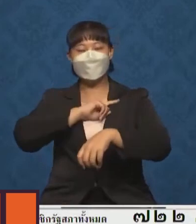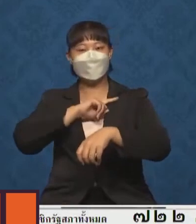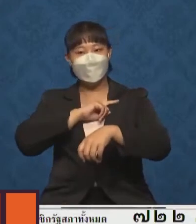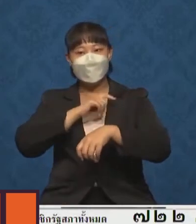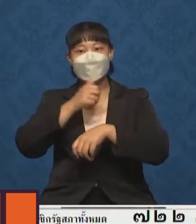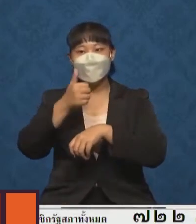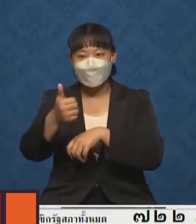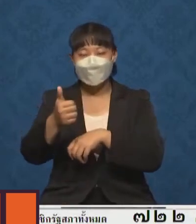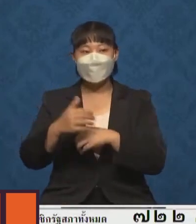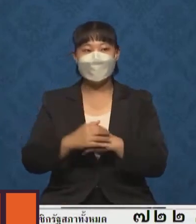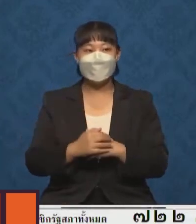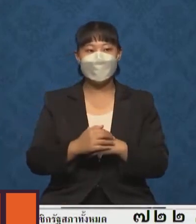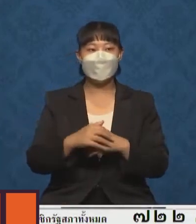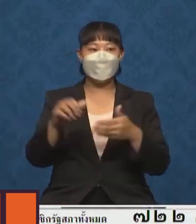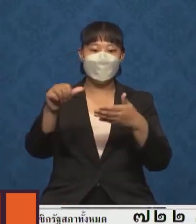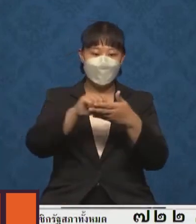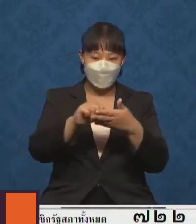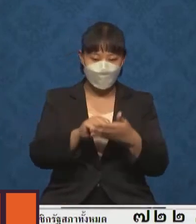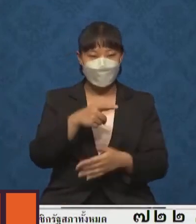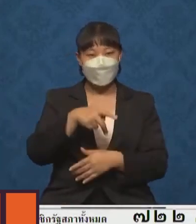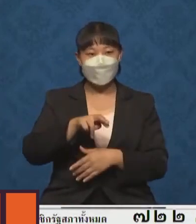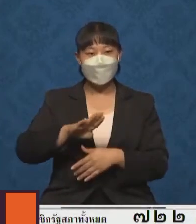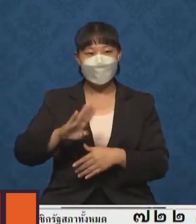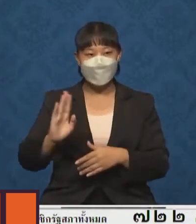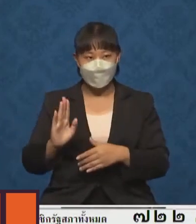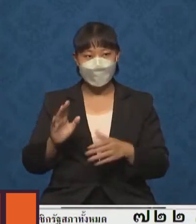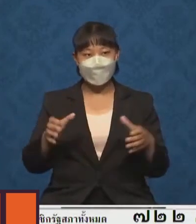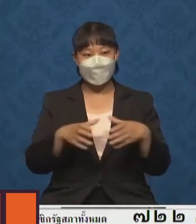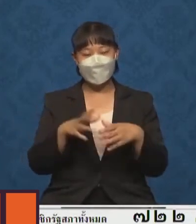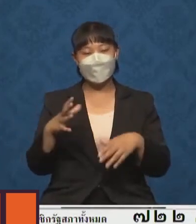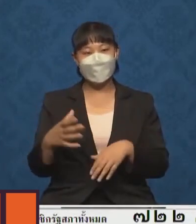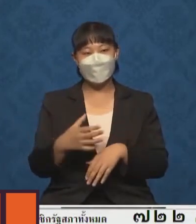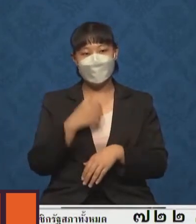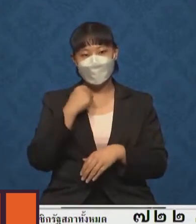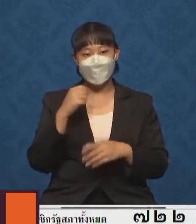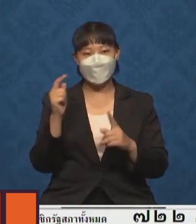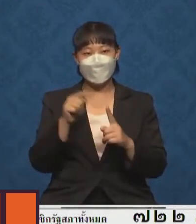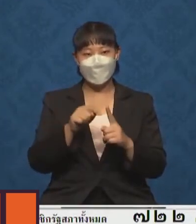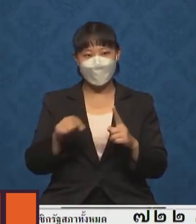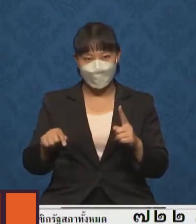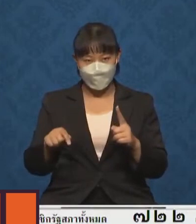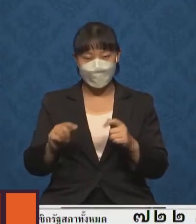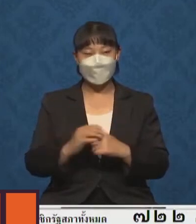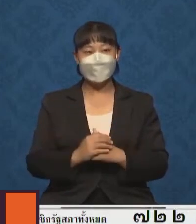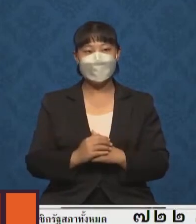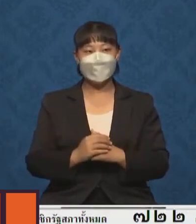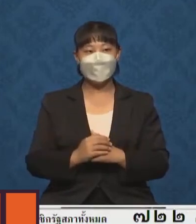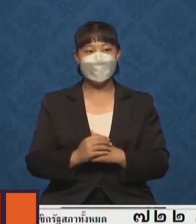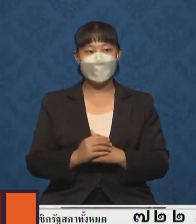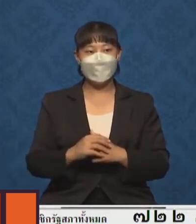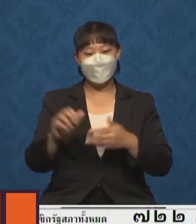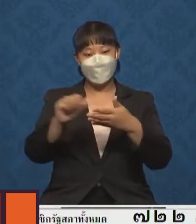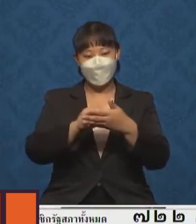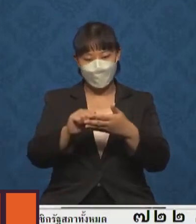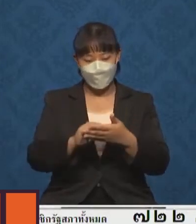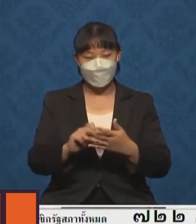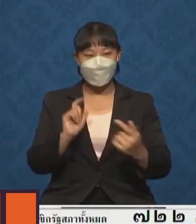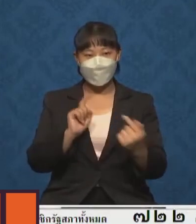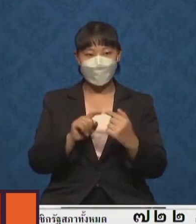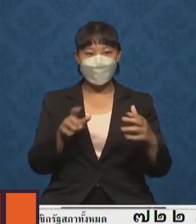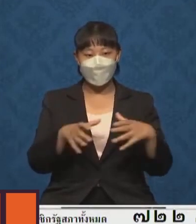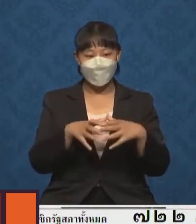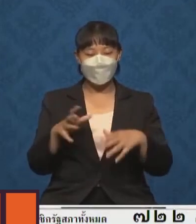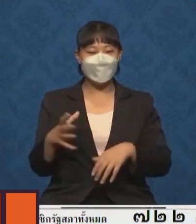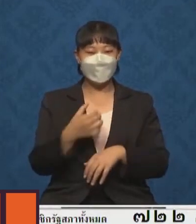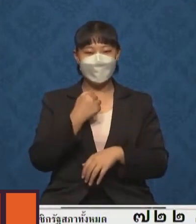ฉะนั้นการแ้ไขพรปอวัฐวมัการเมืองของพัก้ visibleจึไม่ใช่การแก้ไขเพื่อตอบโจท์ของภัษครับ